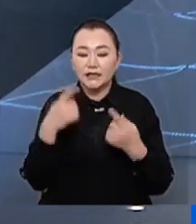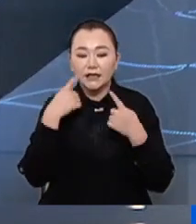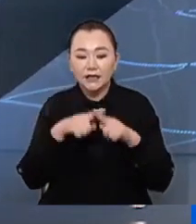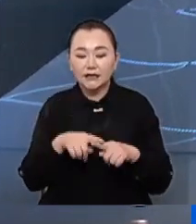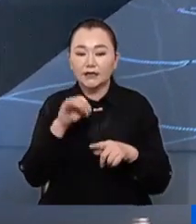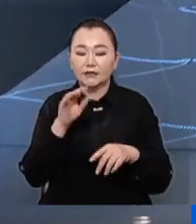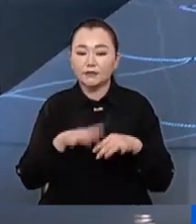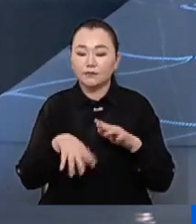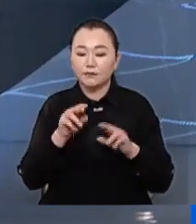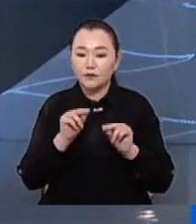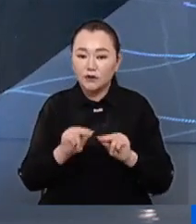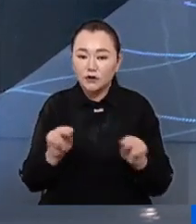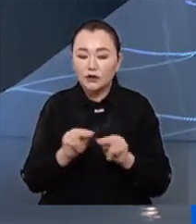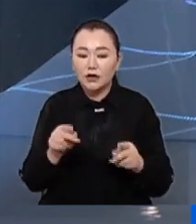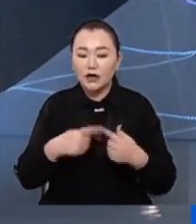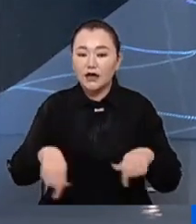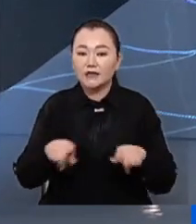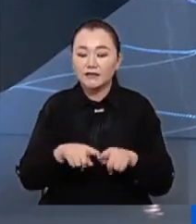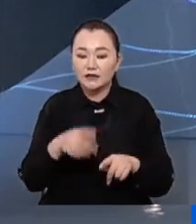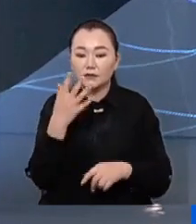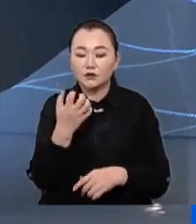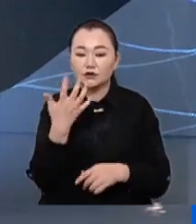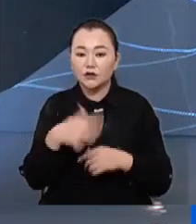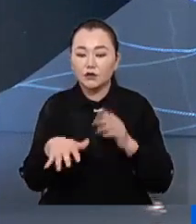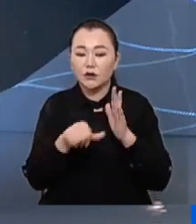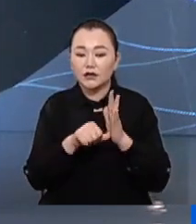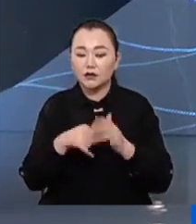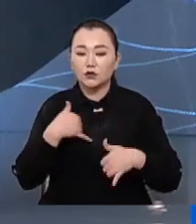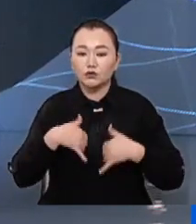техникалық және кәсіптік білім беру ұйымдарында 556 000 педагог еңбек етеді.